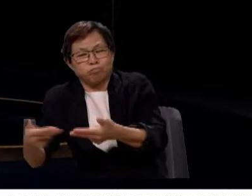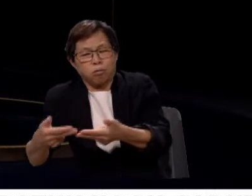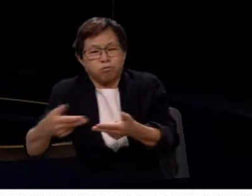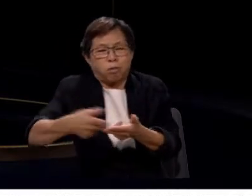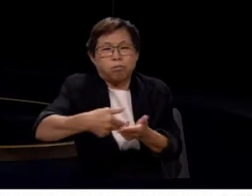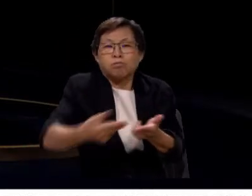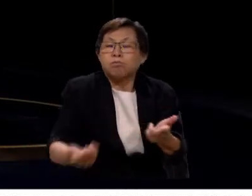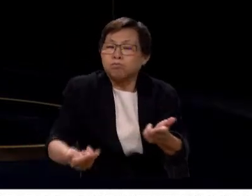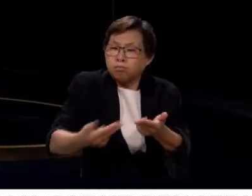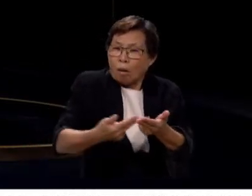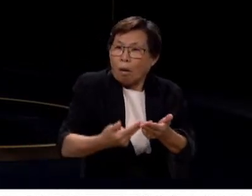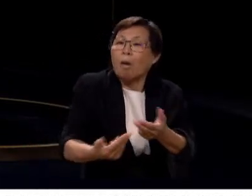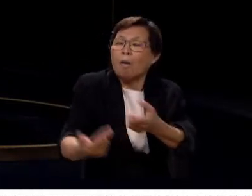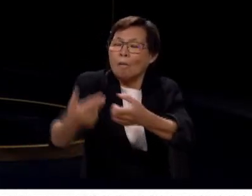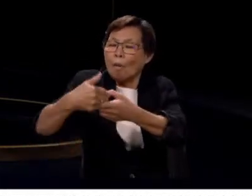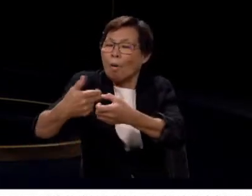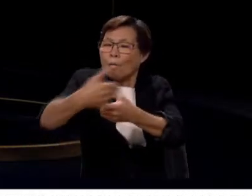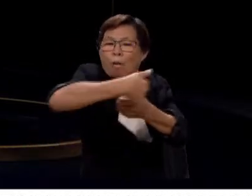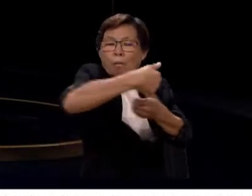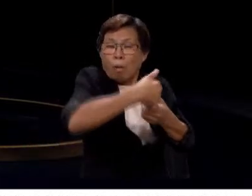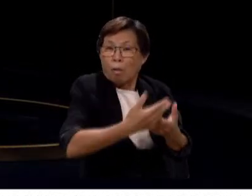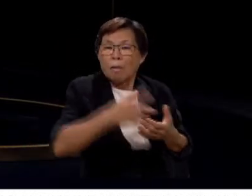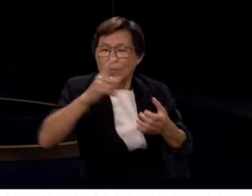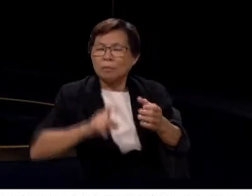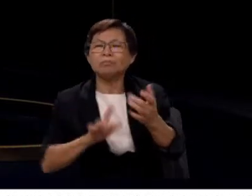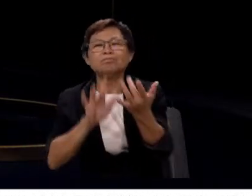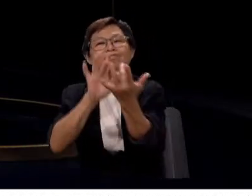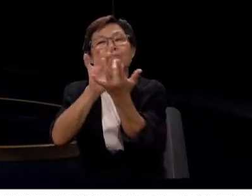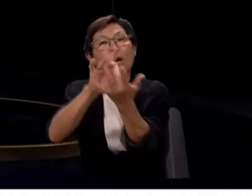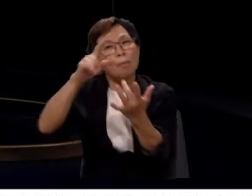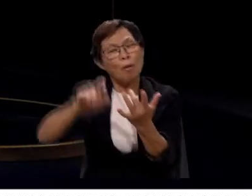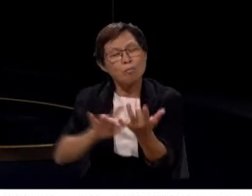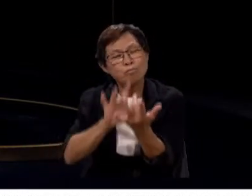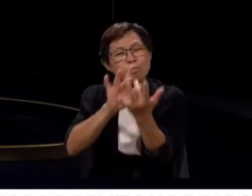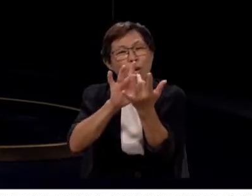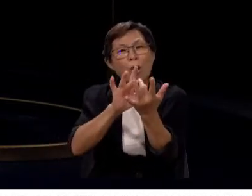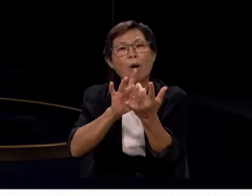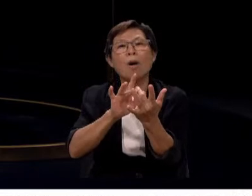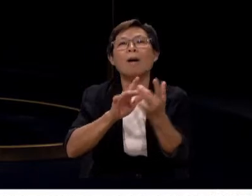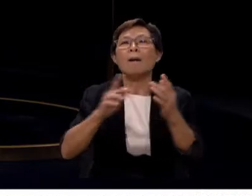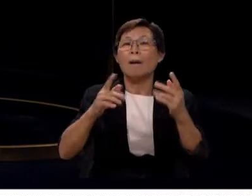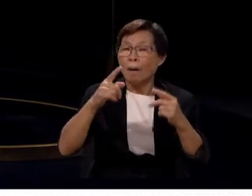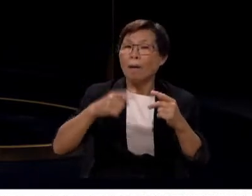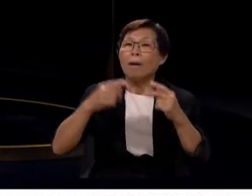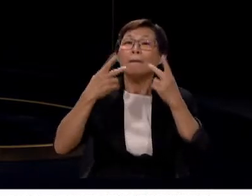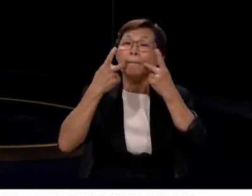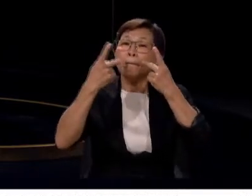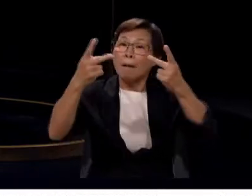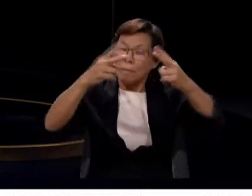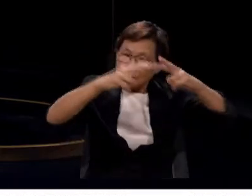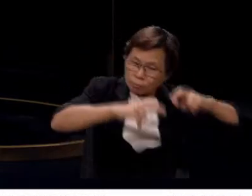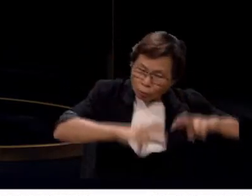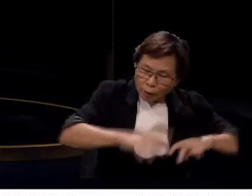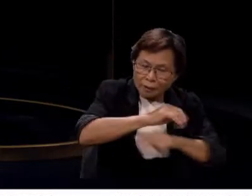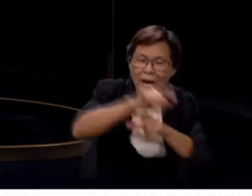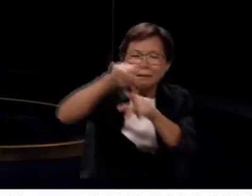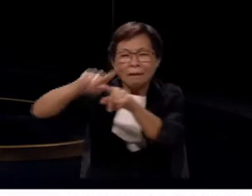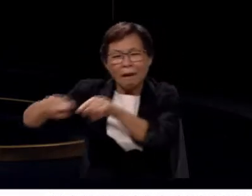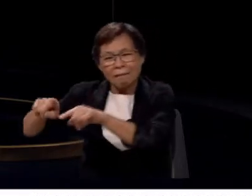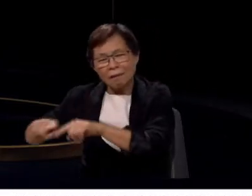dimana mereka kena adakan English Made public sedih dan sebagainya F itu mesti